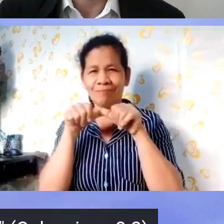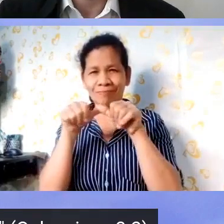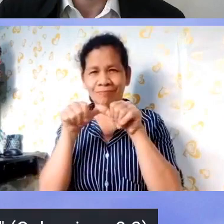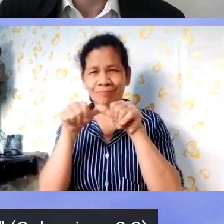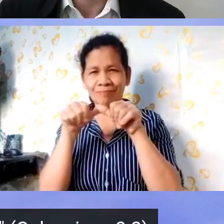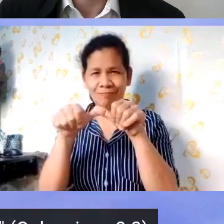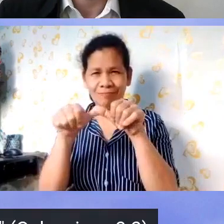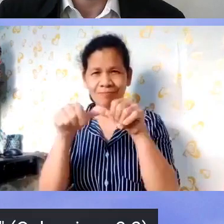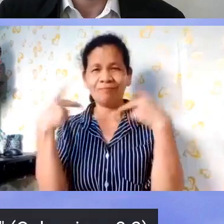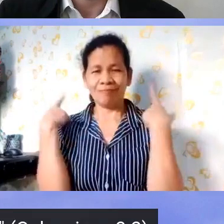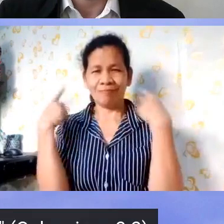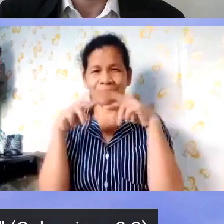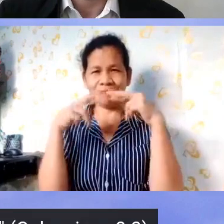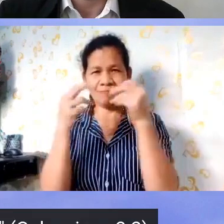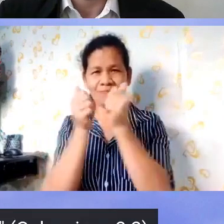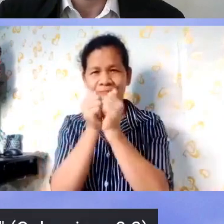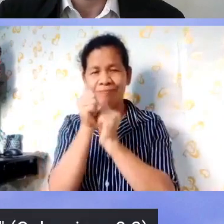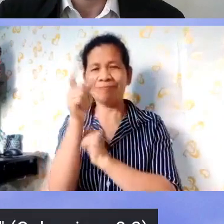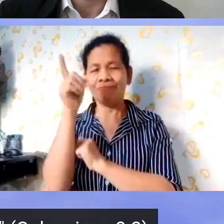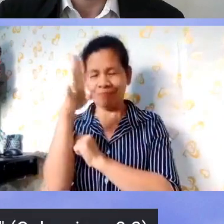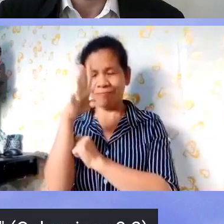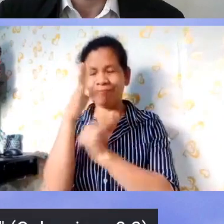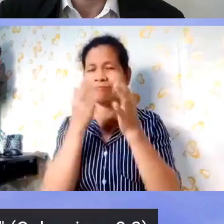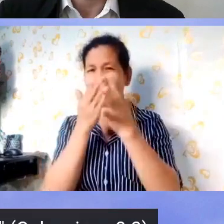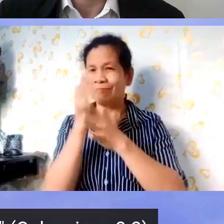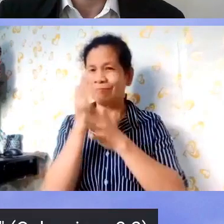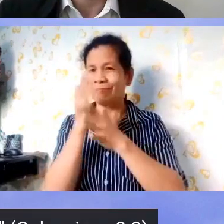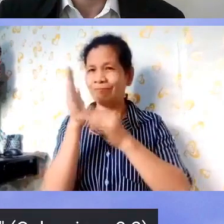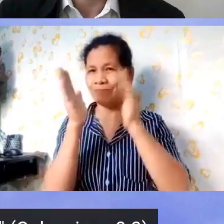pakikipag-ugnayan sa Kanya sa pamagitan ng panalangin.